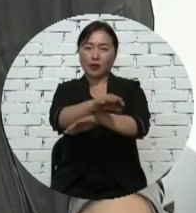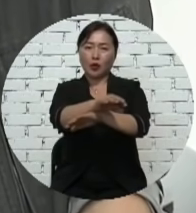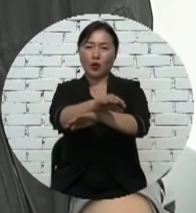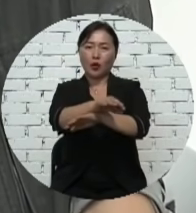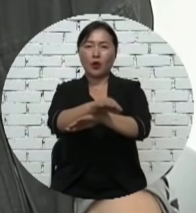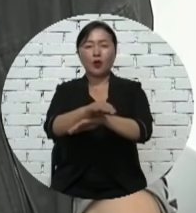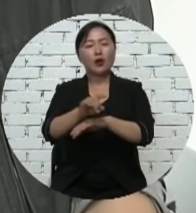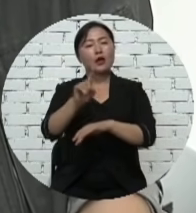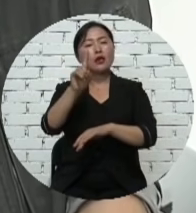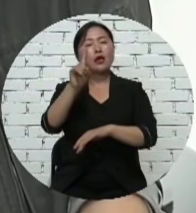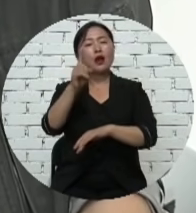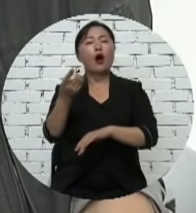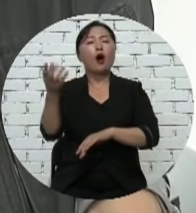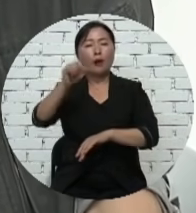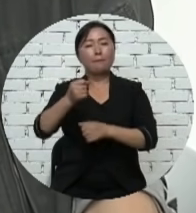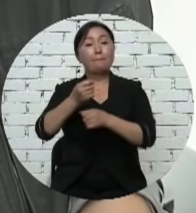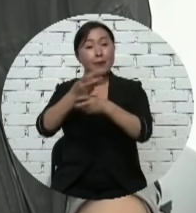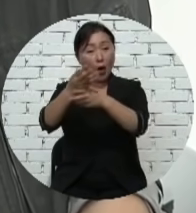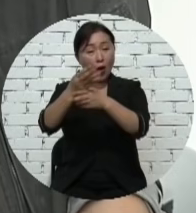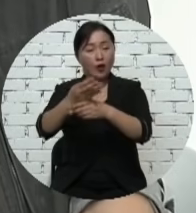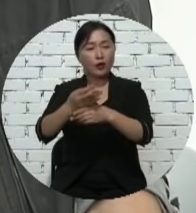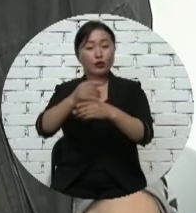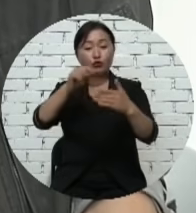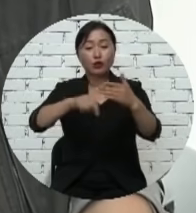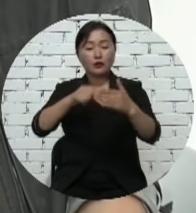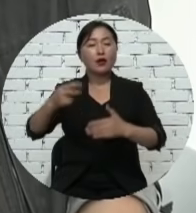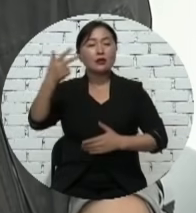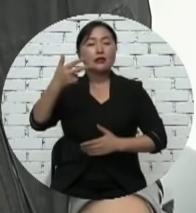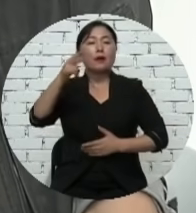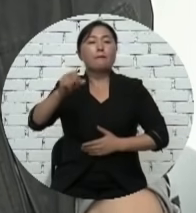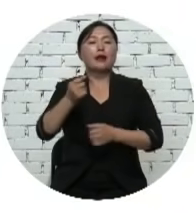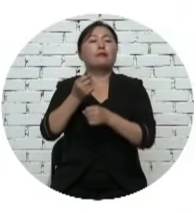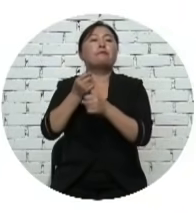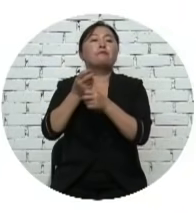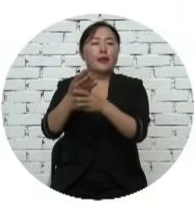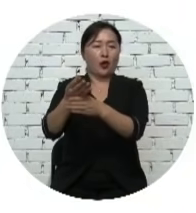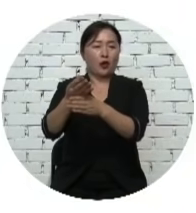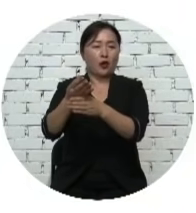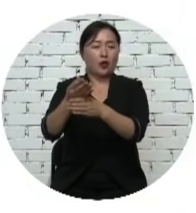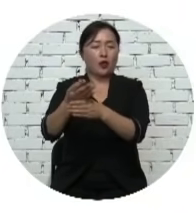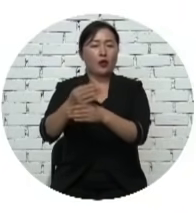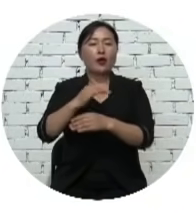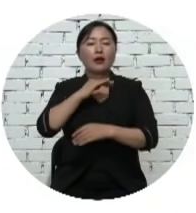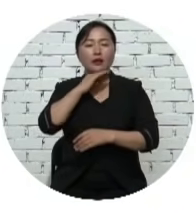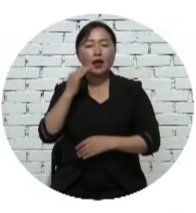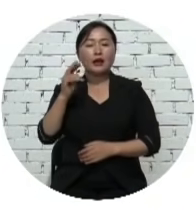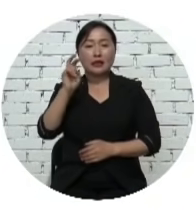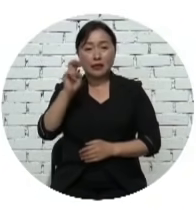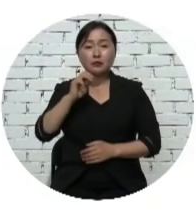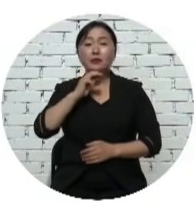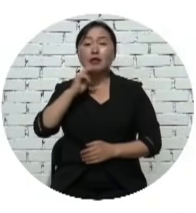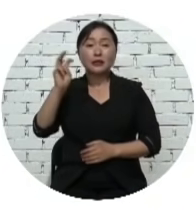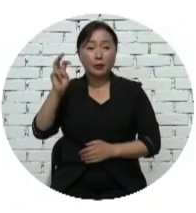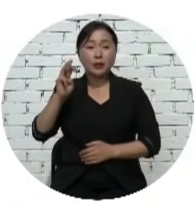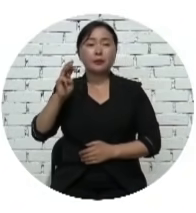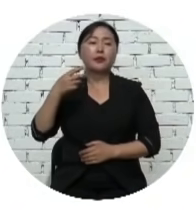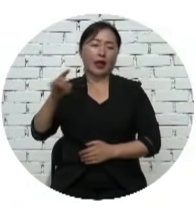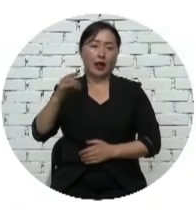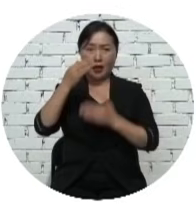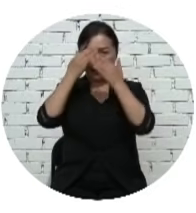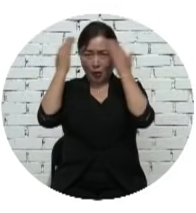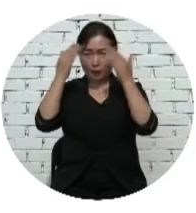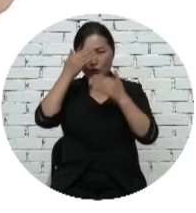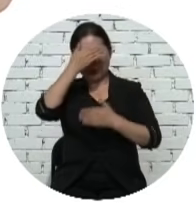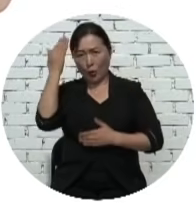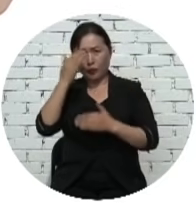한 1억 평인데 그 중에 7천만 평을 우리 2030 스타트업은